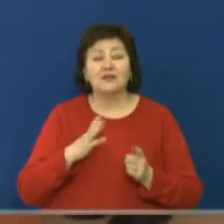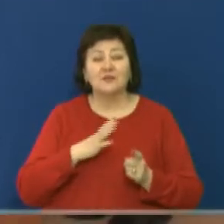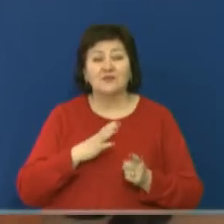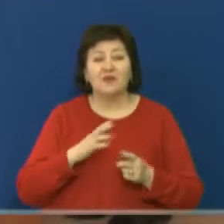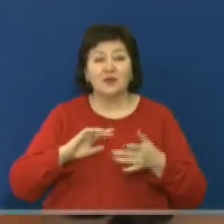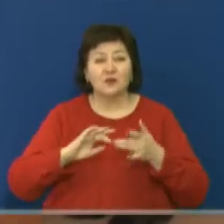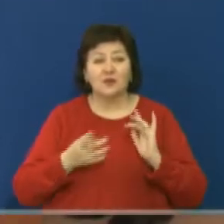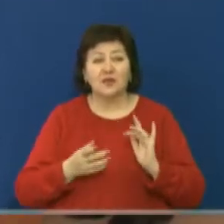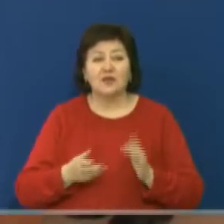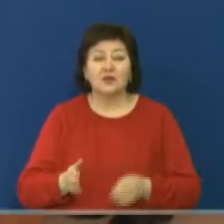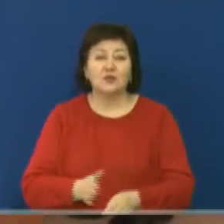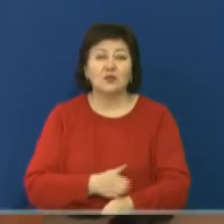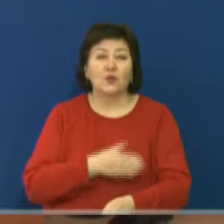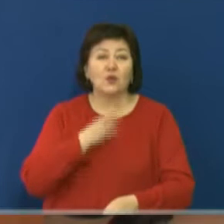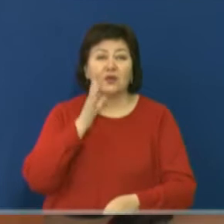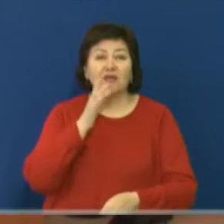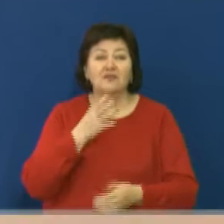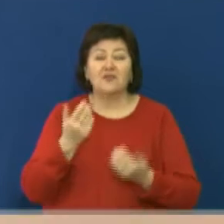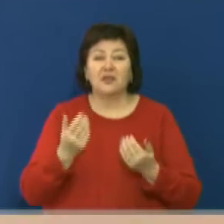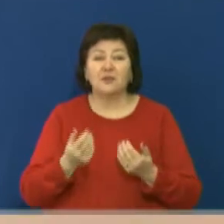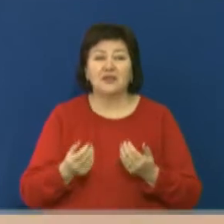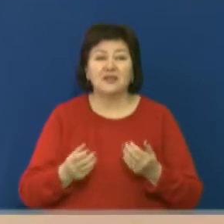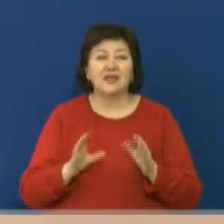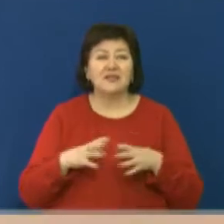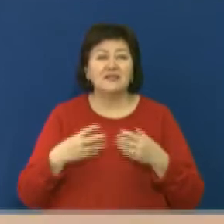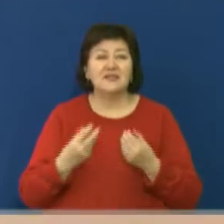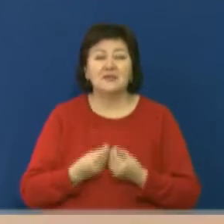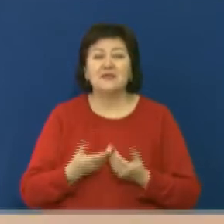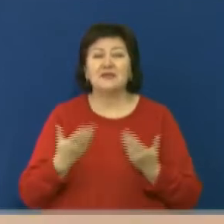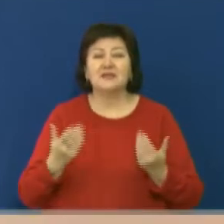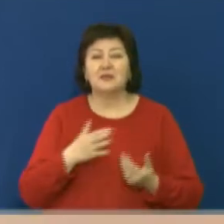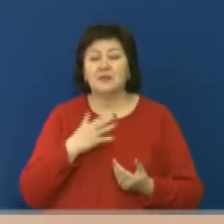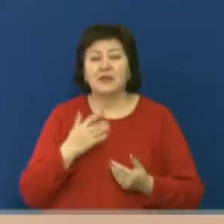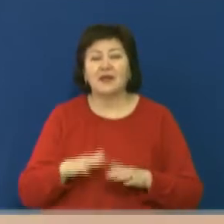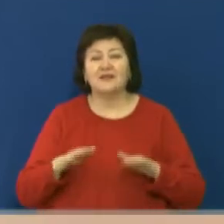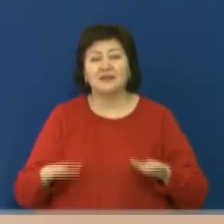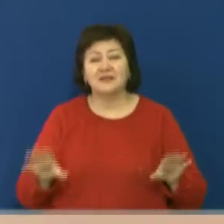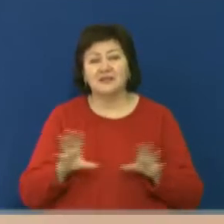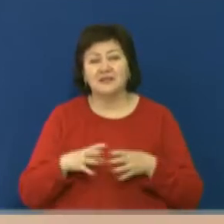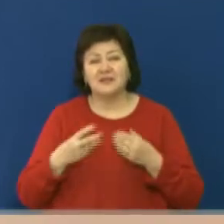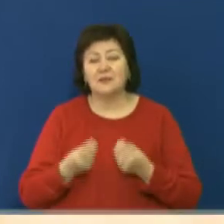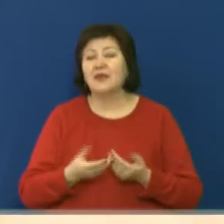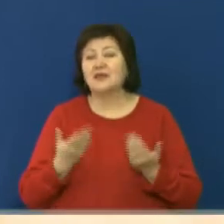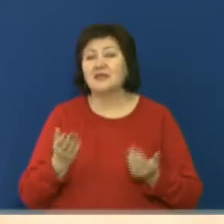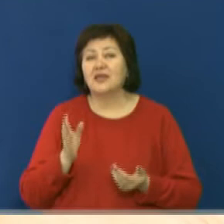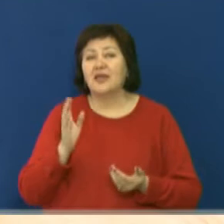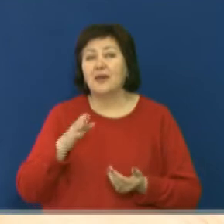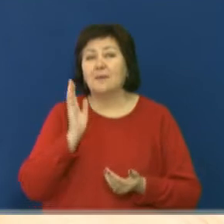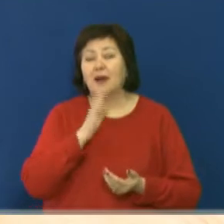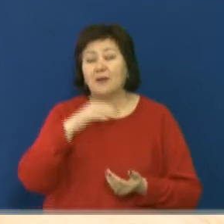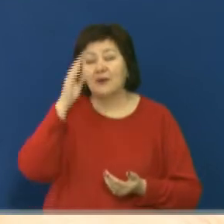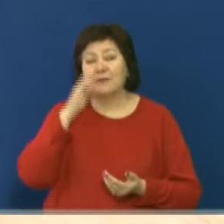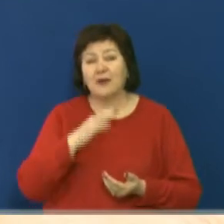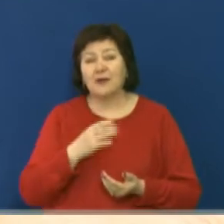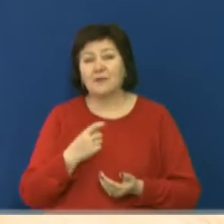процесс ұзақ уақыттан бері берекесіз отбасы ретінде тіркеуде тұрған көпбалалы отбасына арналды. Алкогольді ішімдік ішіп, кәмелетке толмаған